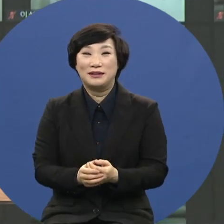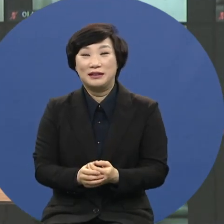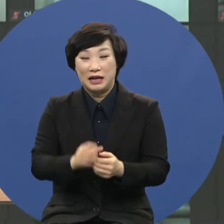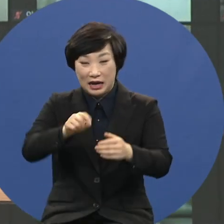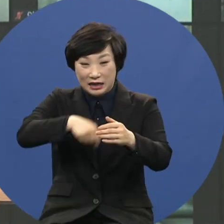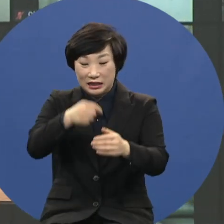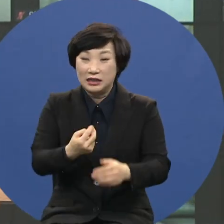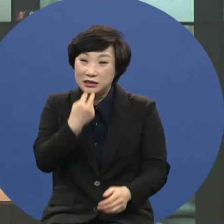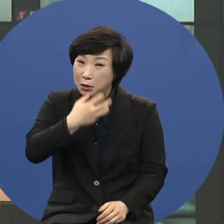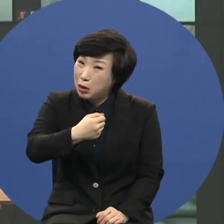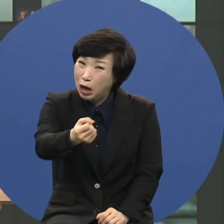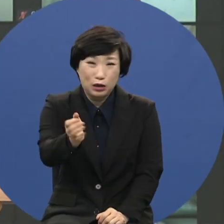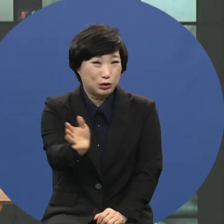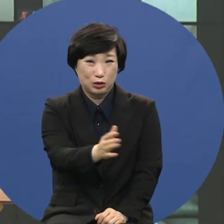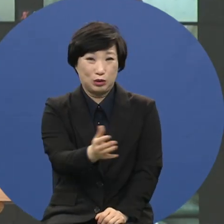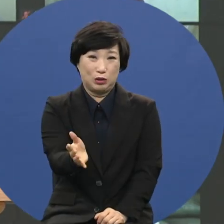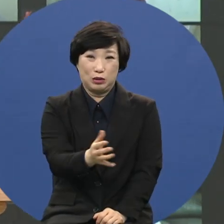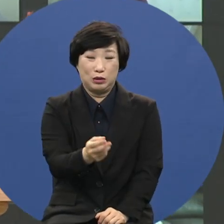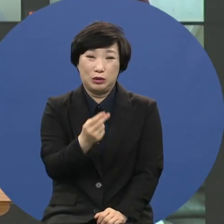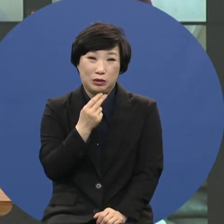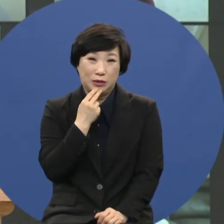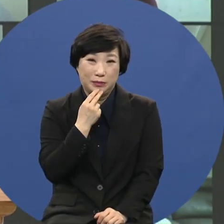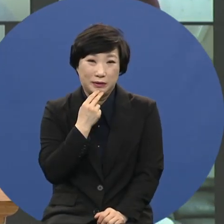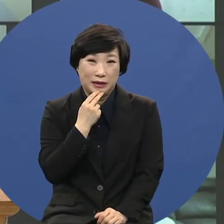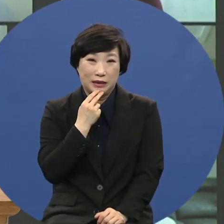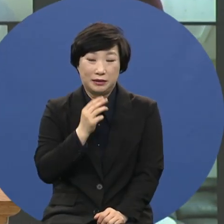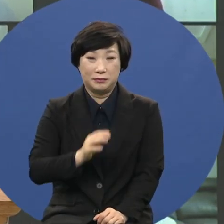속에 생명이 없느니라.